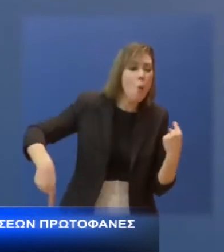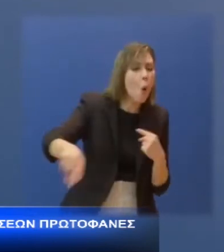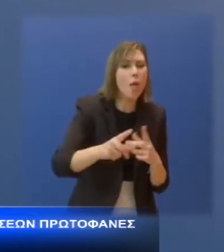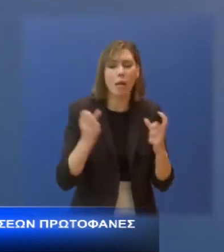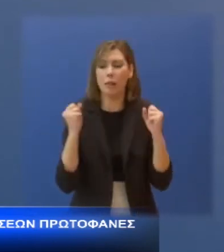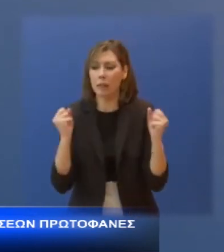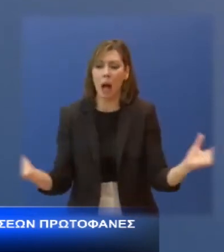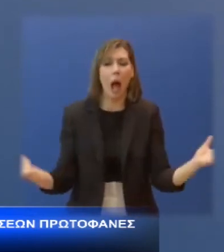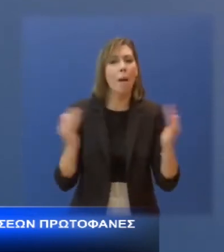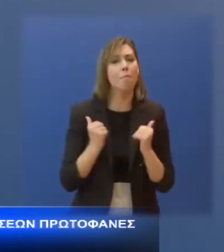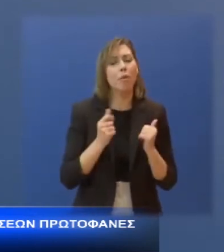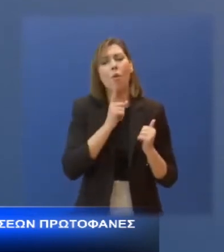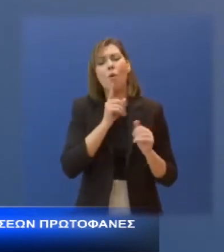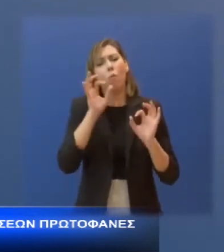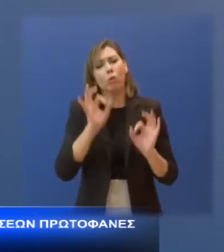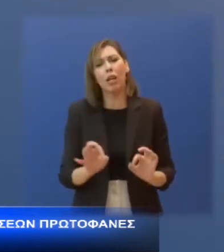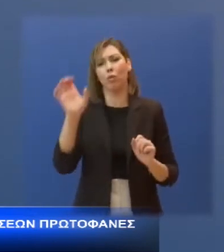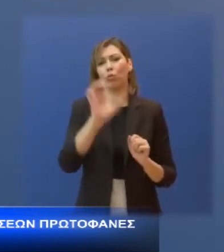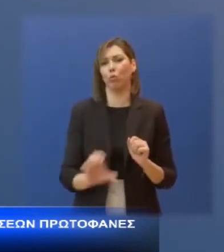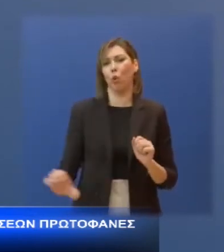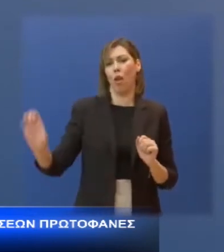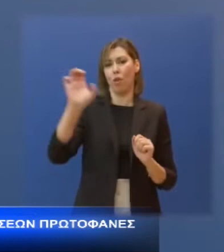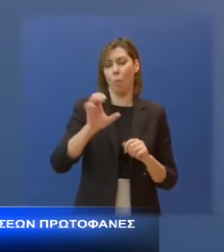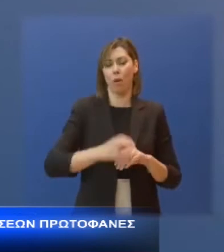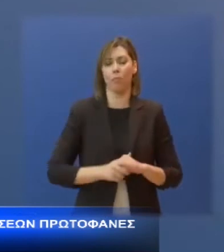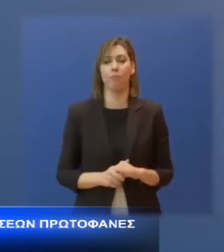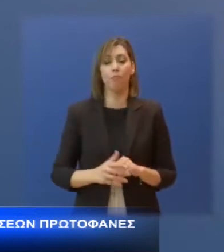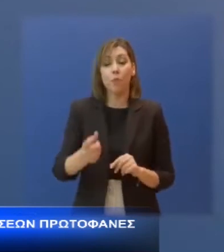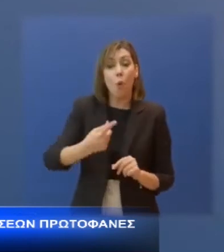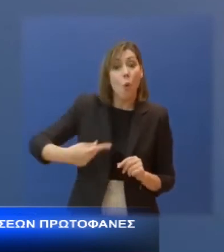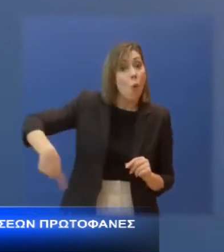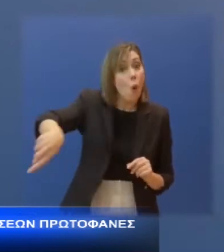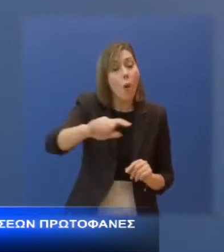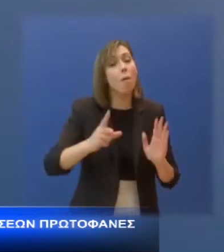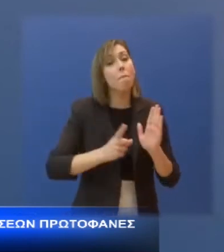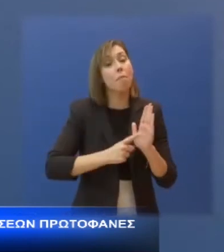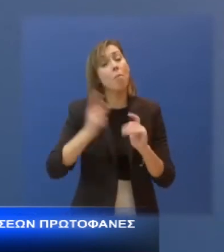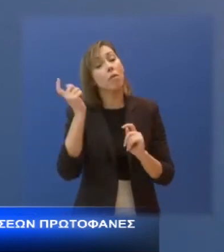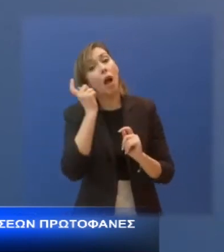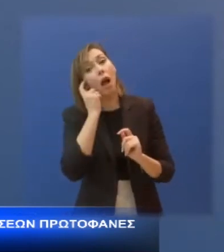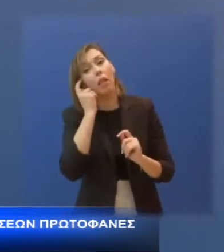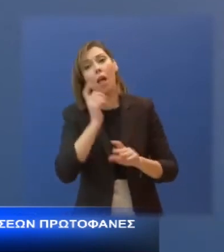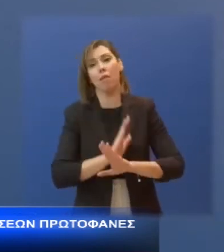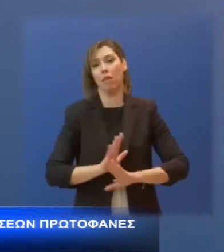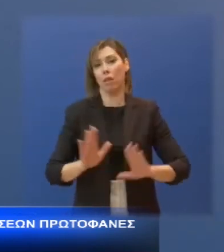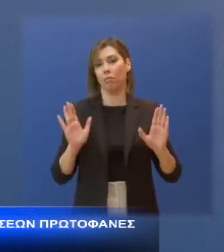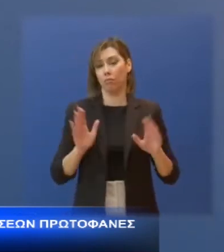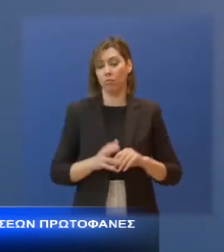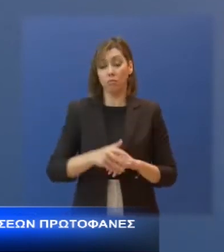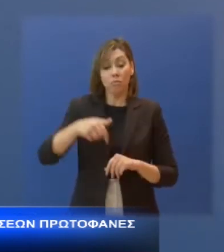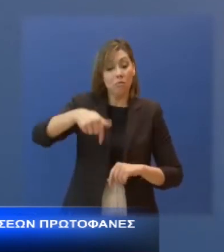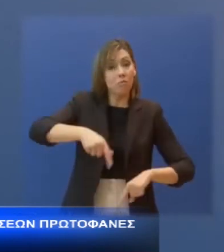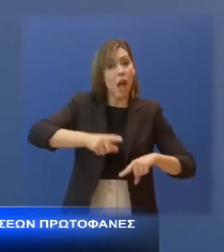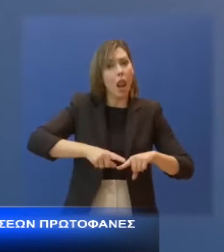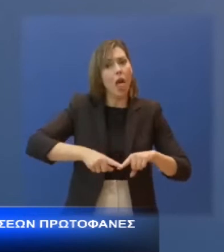συμβαίνει σε κάθε ευρωπαϊκή χώρα. Χρειάζεται να γίνει συνείδηση σε όλους και σε όλες η αλήθεια αυτή. Το γεγονός ότι η χώρα μας ανθίσταται